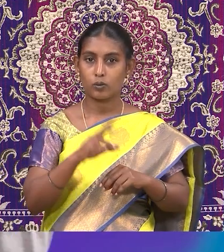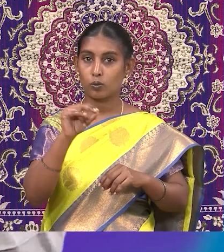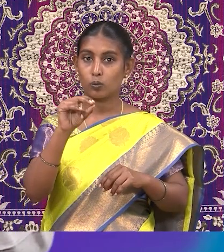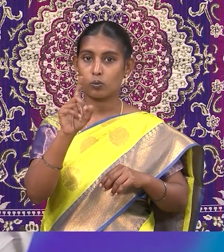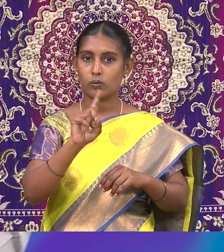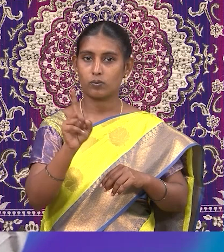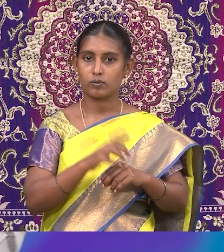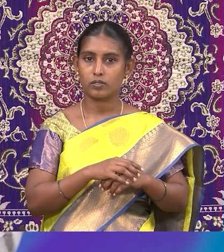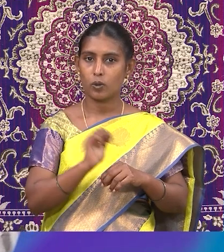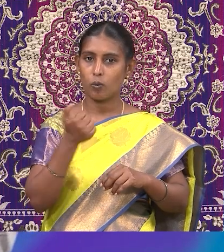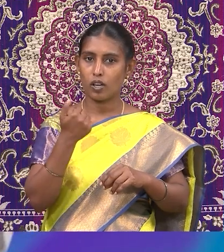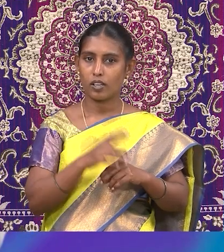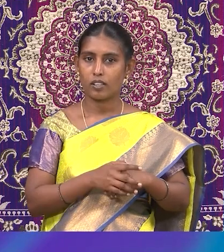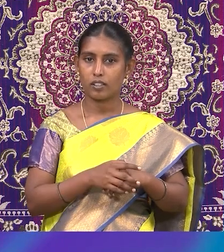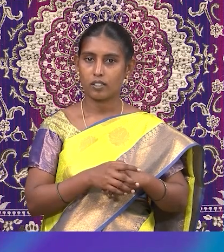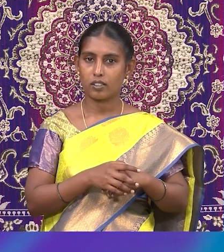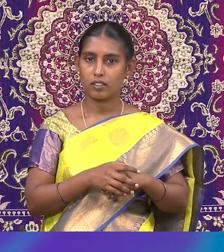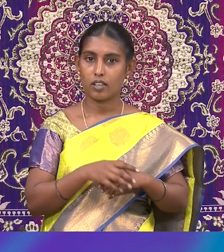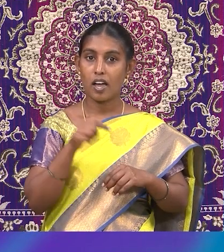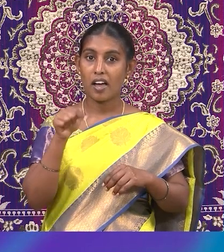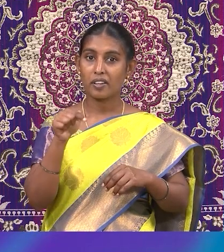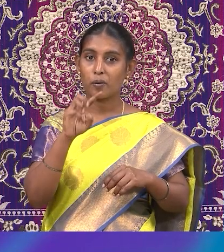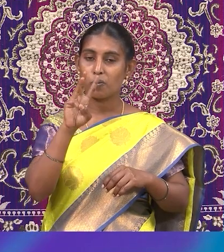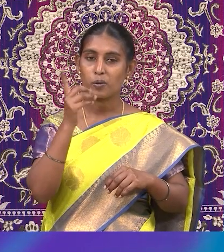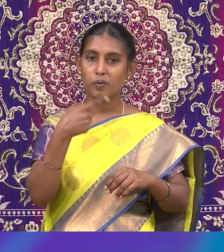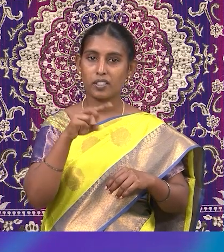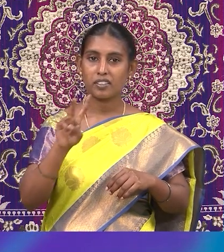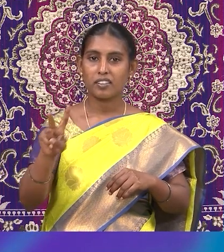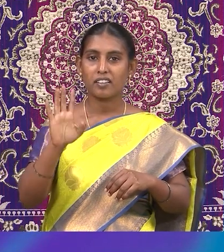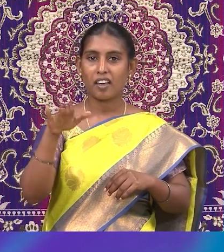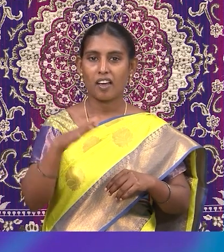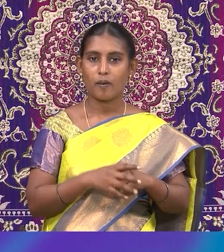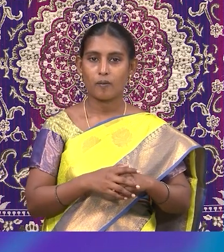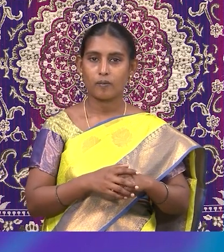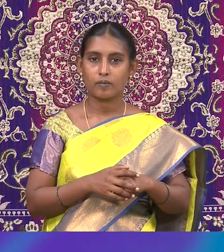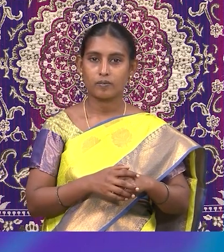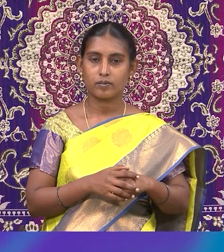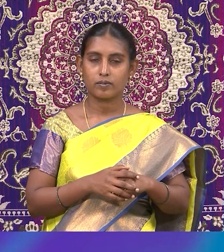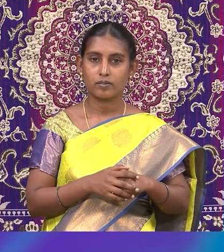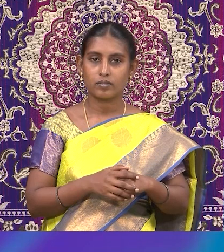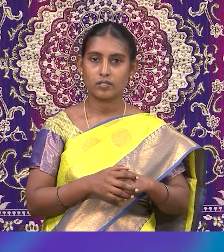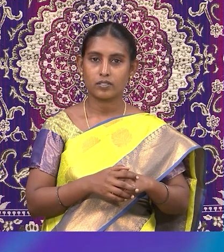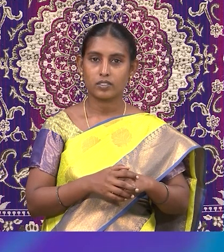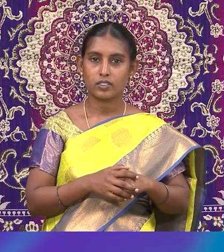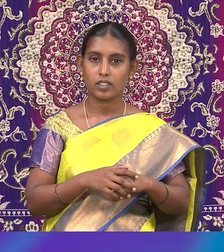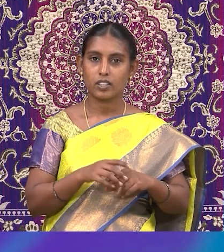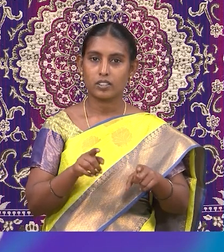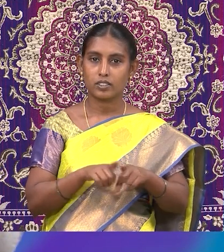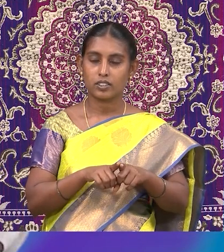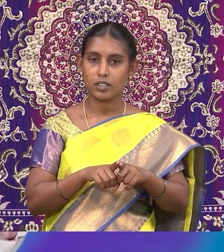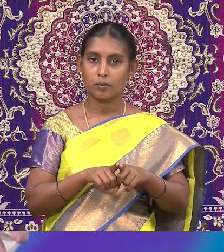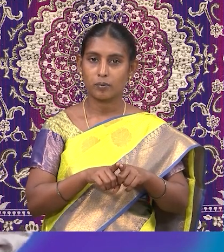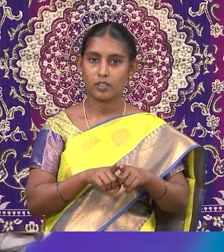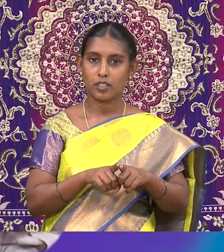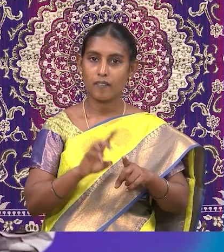கூடாது. என்ன, அங்கே பின்னத்தில் 3/2 வந்திருக்கு, 2 மட்டும்தானே இருக்க பகுதியில், வேறு